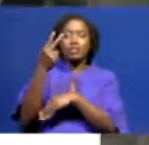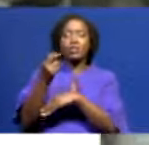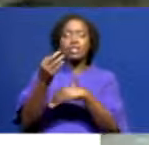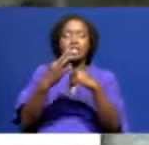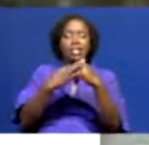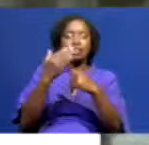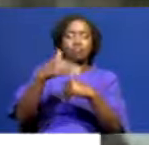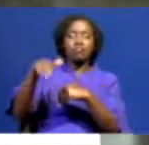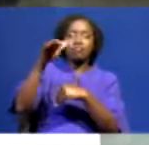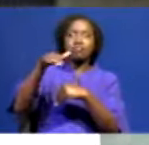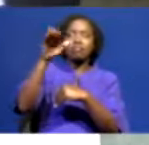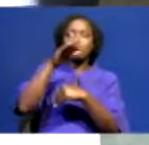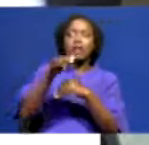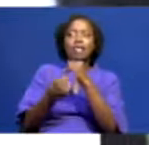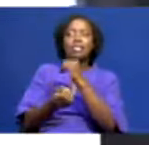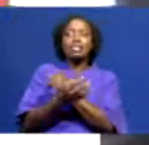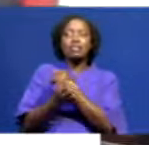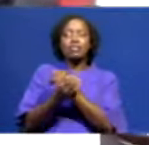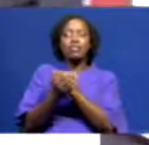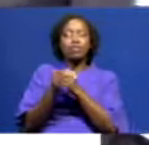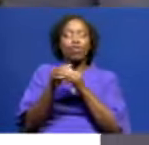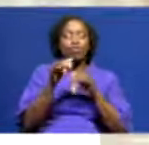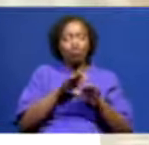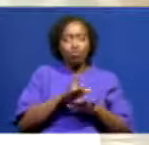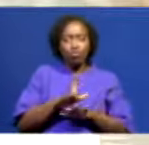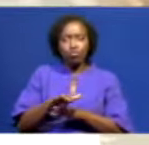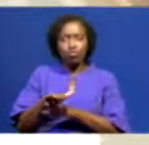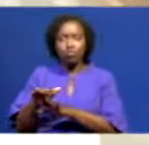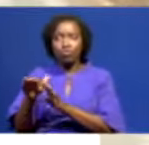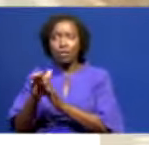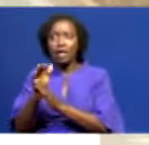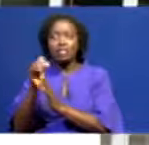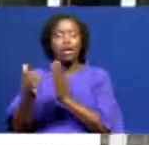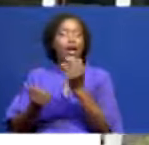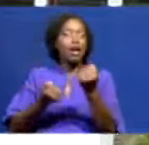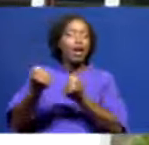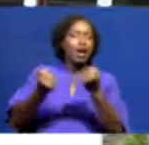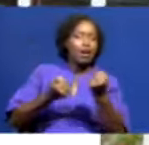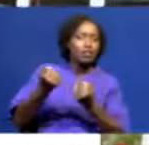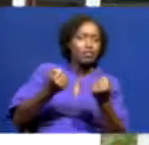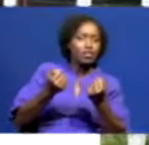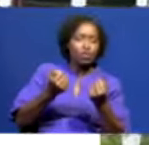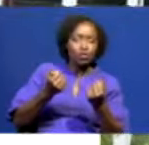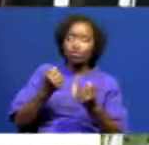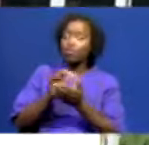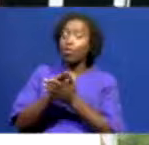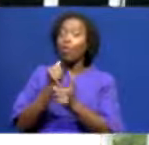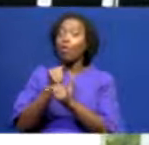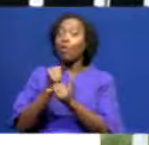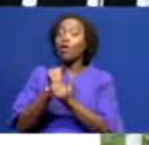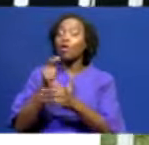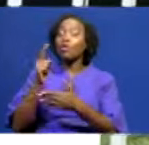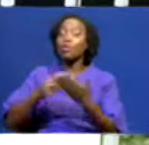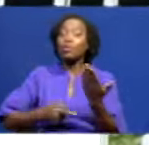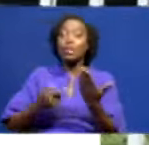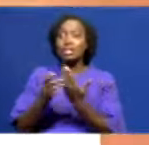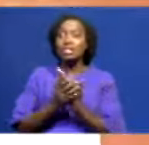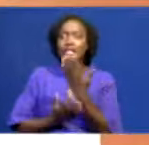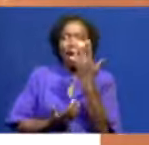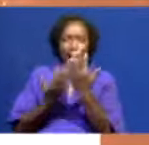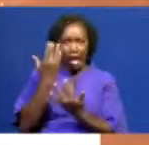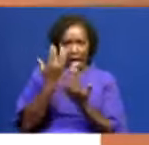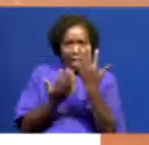28 walishauriwa kuondoka, huku magari ya wazima moto yakiwasili kushughulikia kile kilichodaiwa kuwa moto